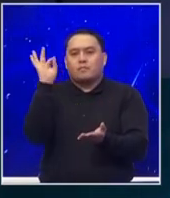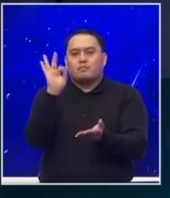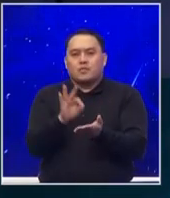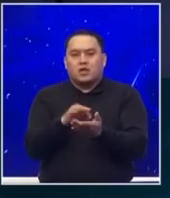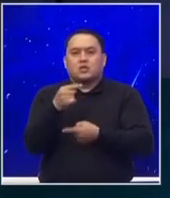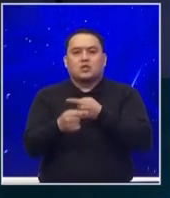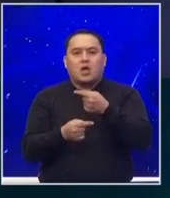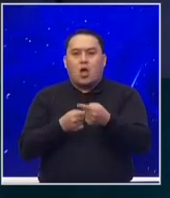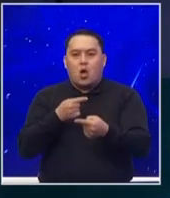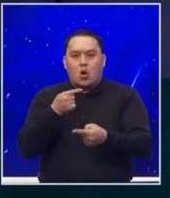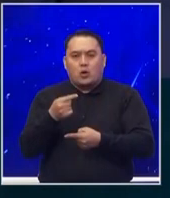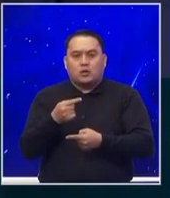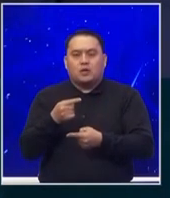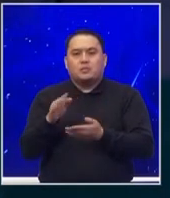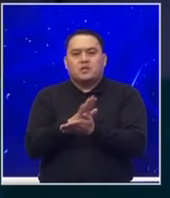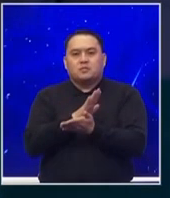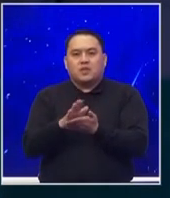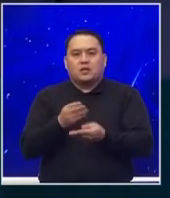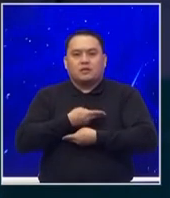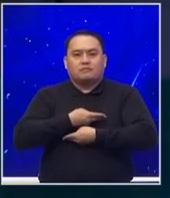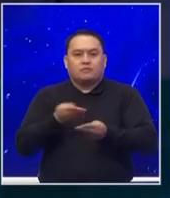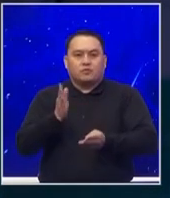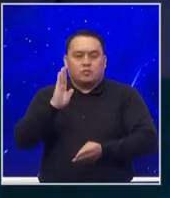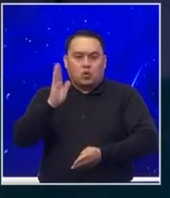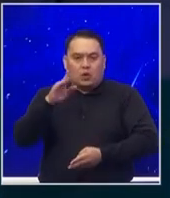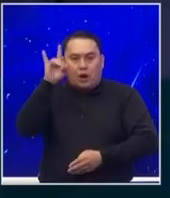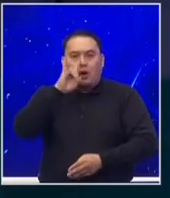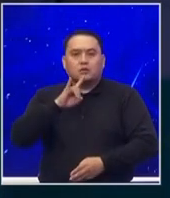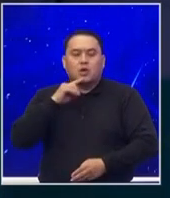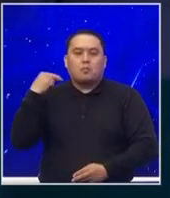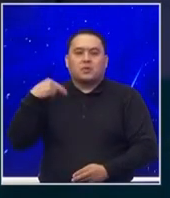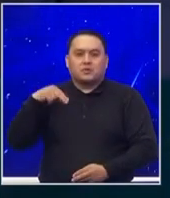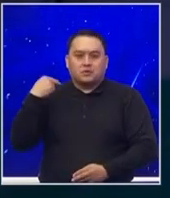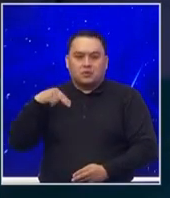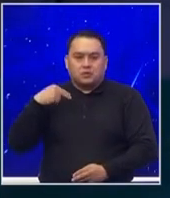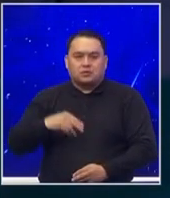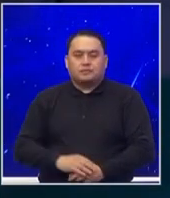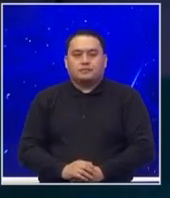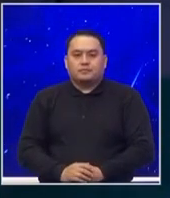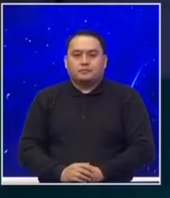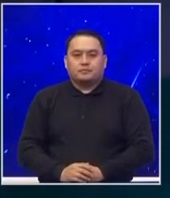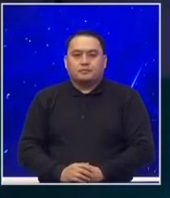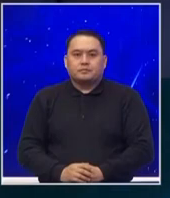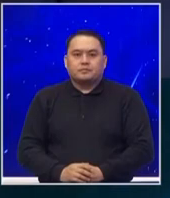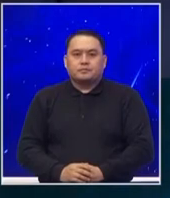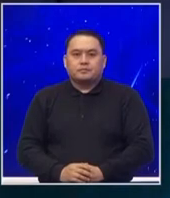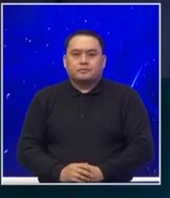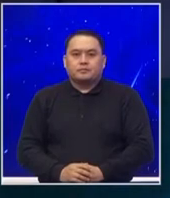тәуелсіздік ұрпақтары атты грант тағайындауды ұсынамын. Қазақстан Республикасының президенті Қасым Жомарт Тоқаев.